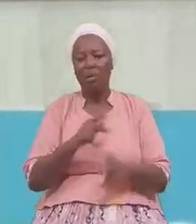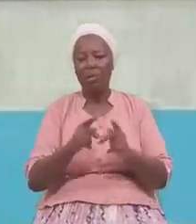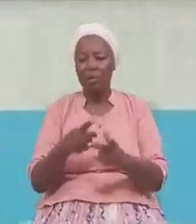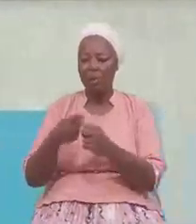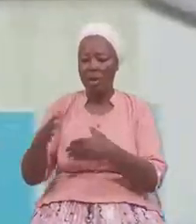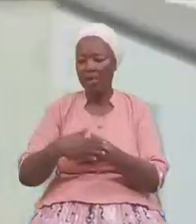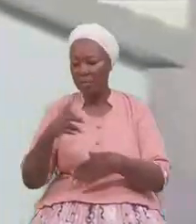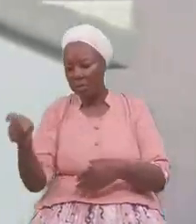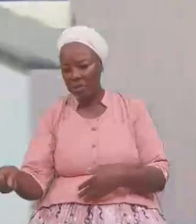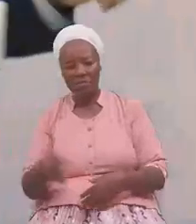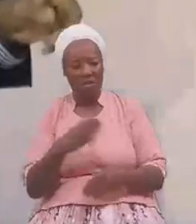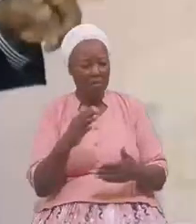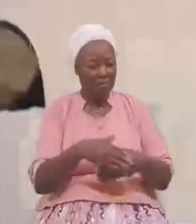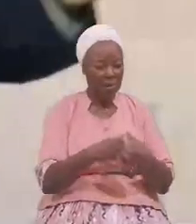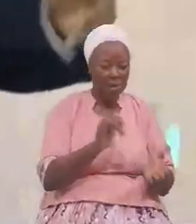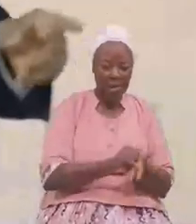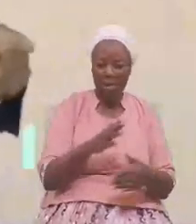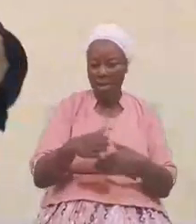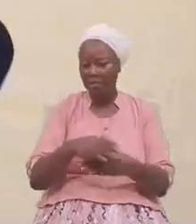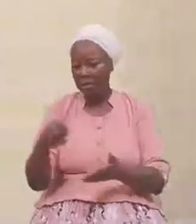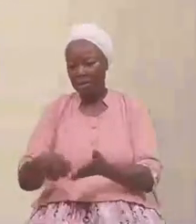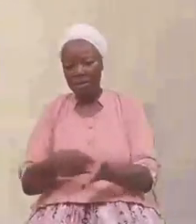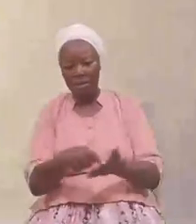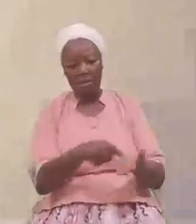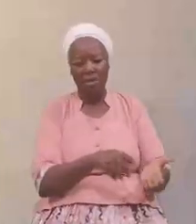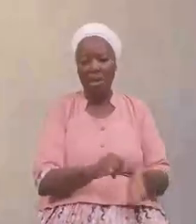cela, après ceci. Mais